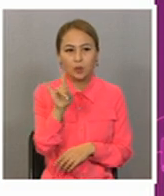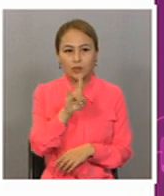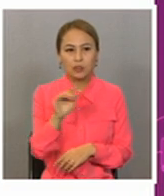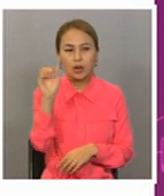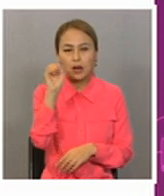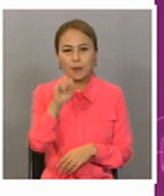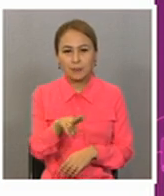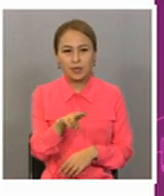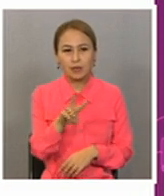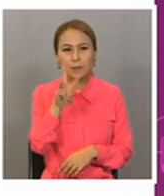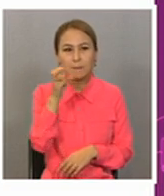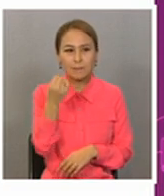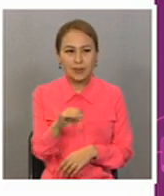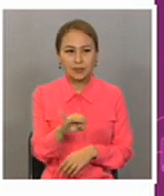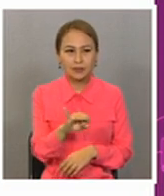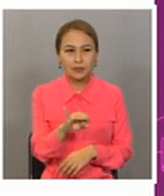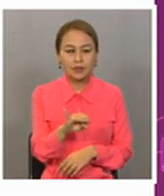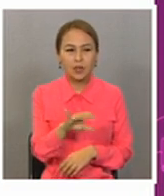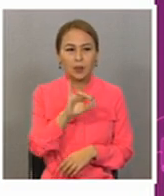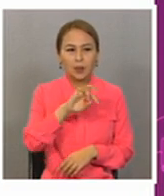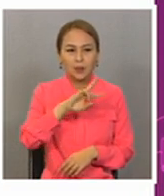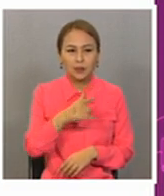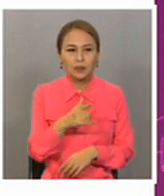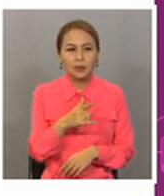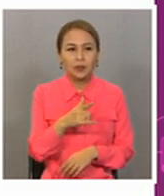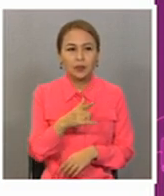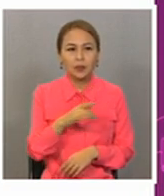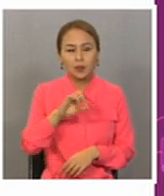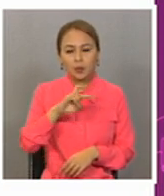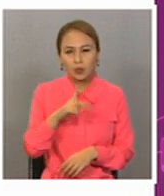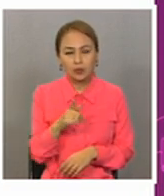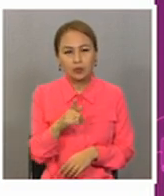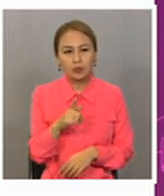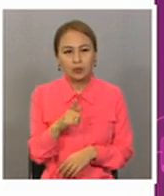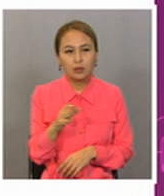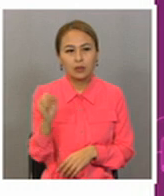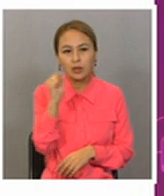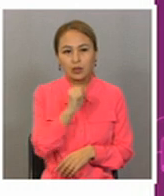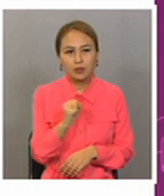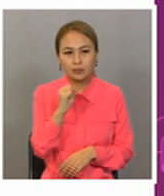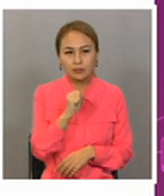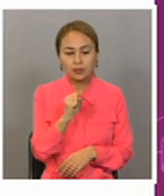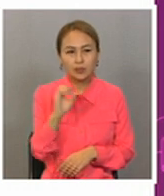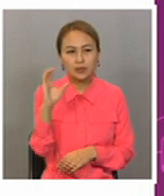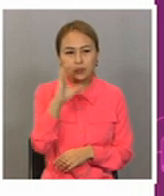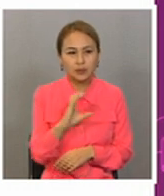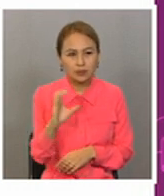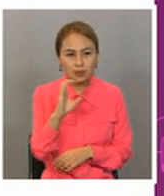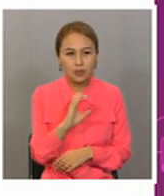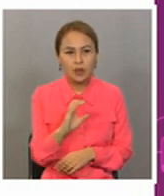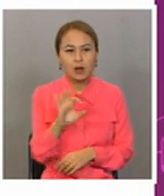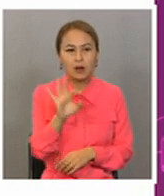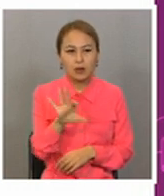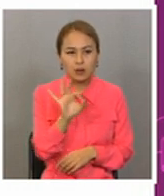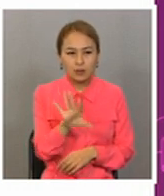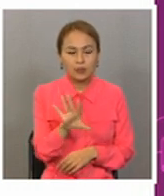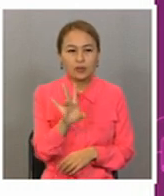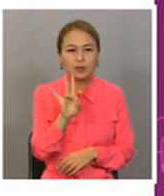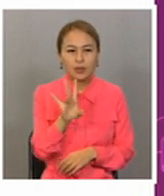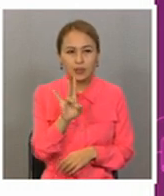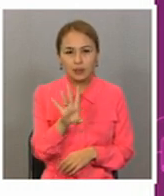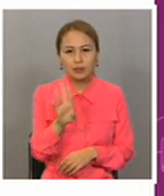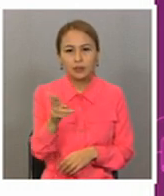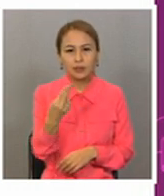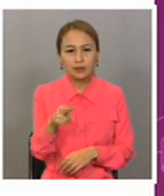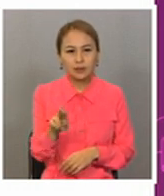наурыз, сәуір, мамыр, маусым, шілде, тамыз, қыркүйек,